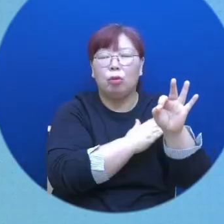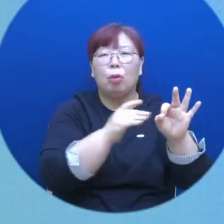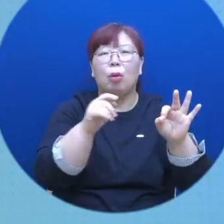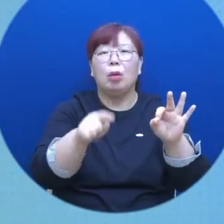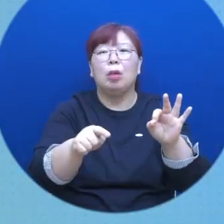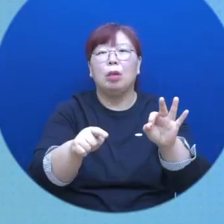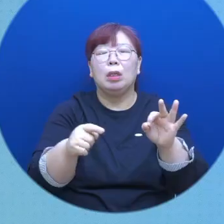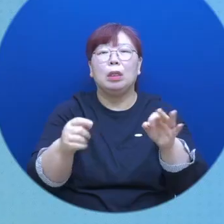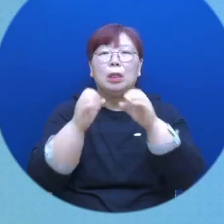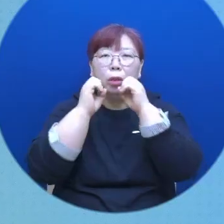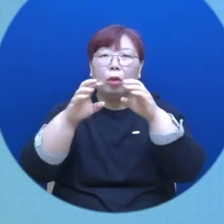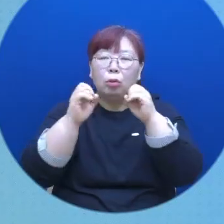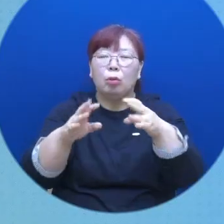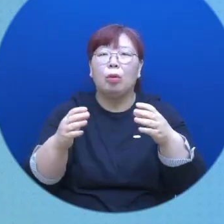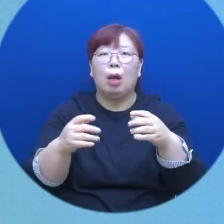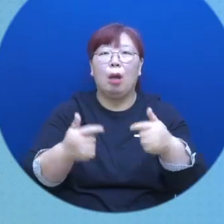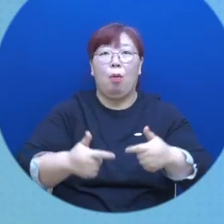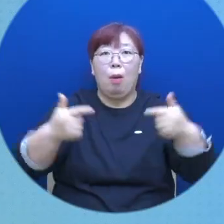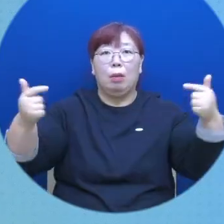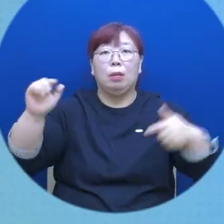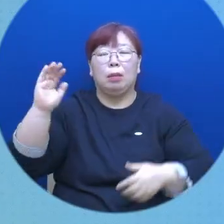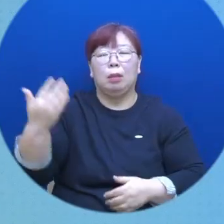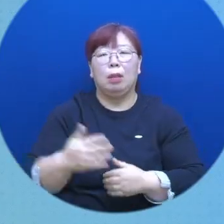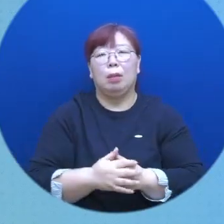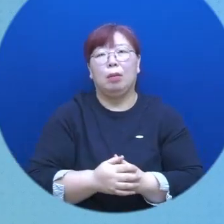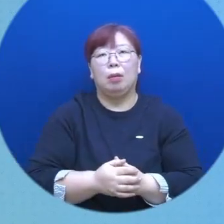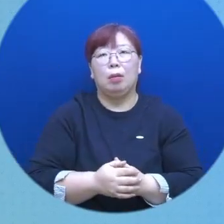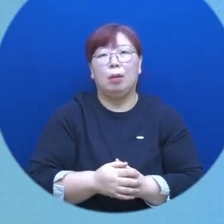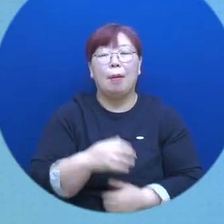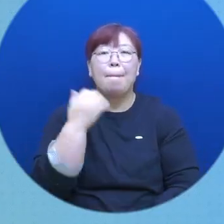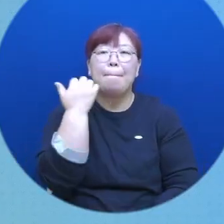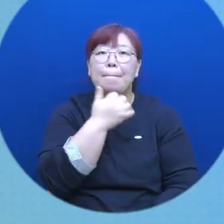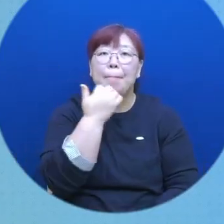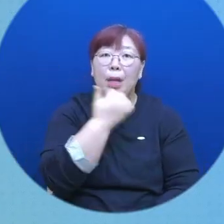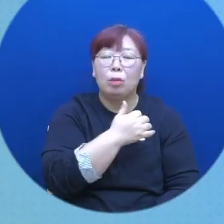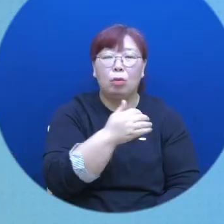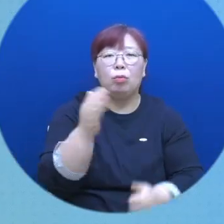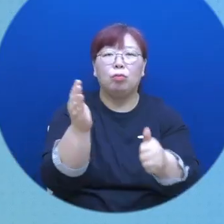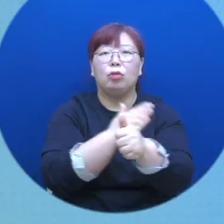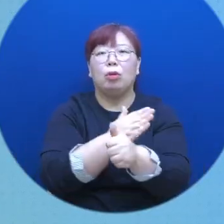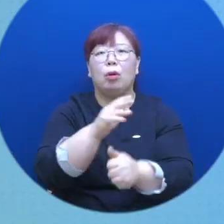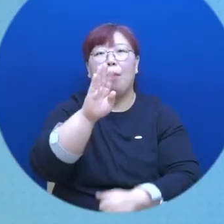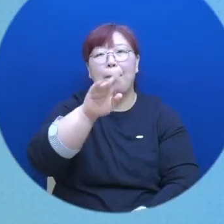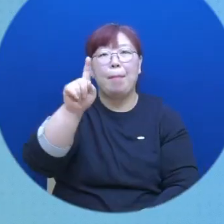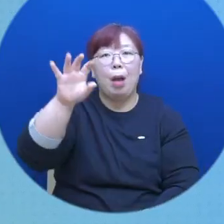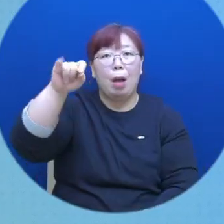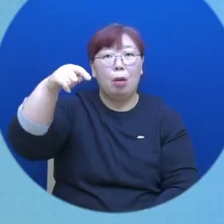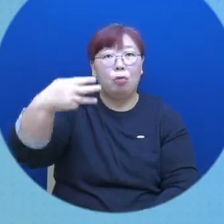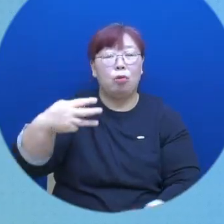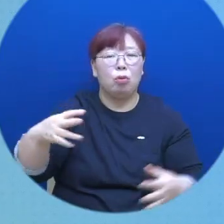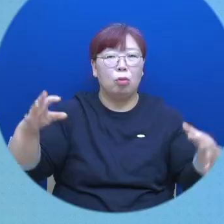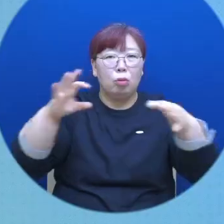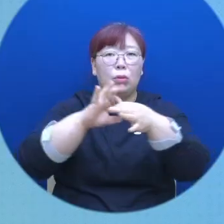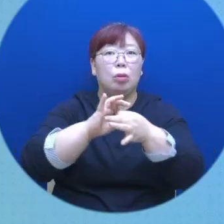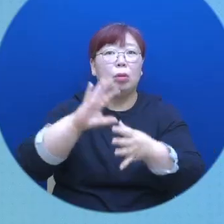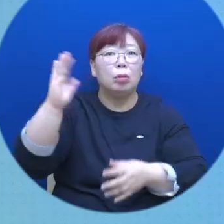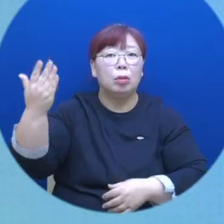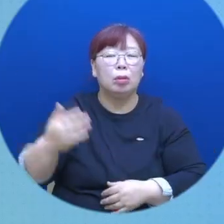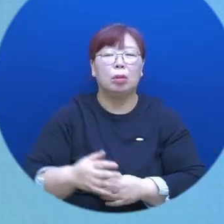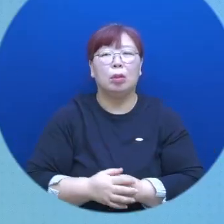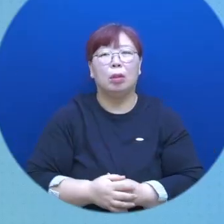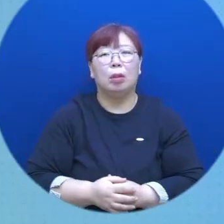그리고 베드로의 사역이 바울로 이어집니다. 그런데 이